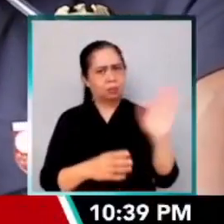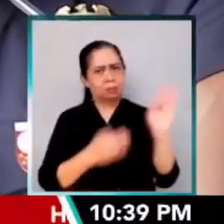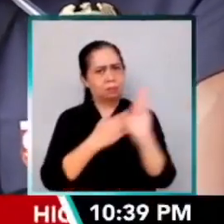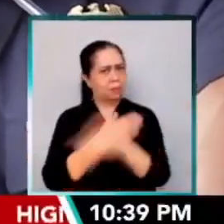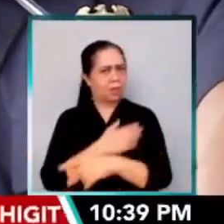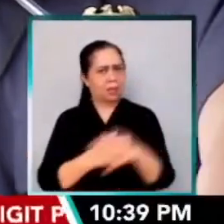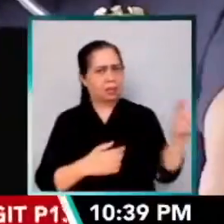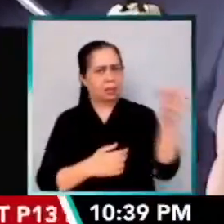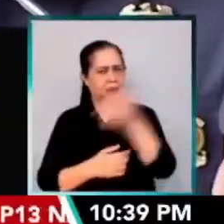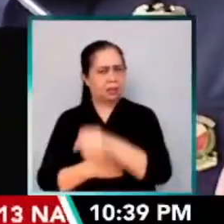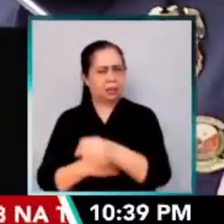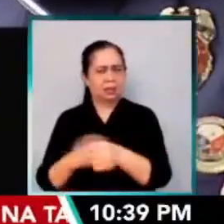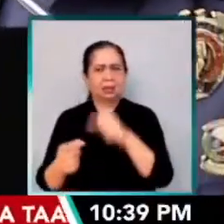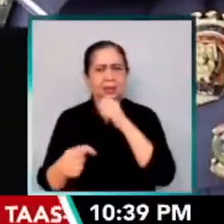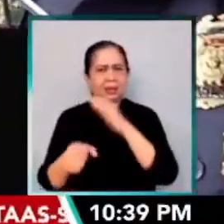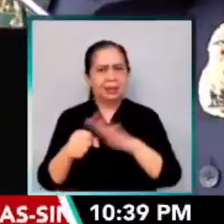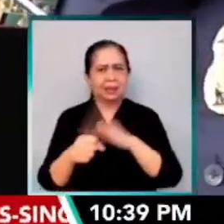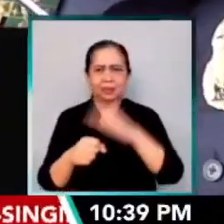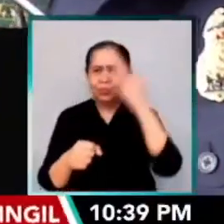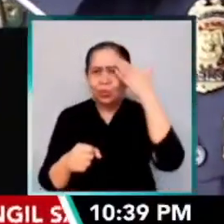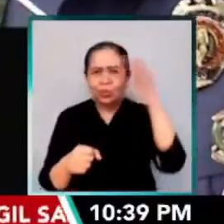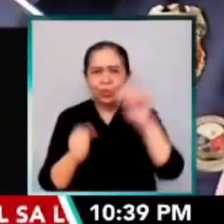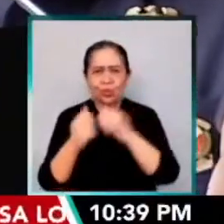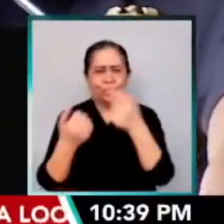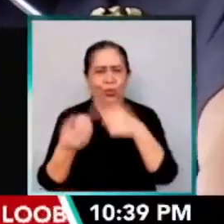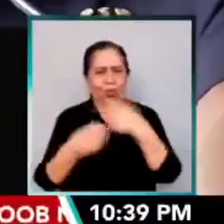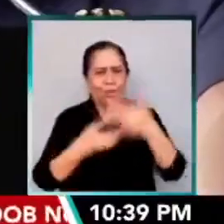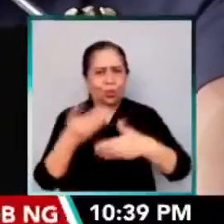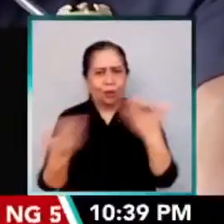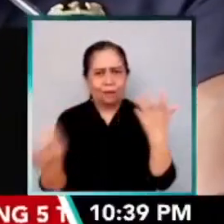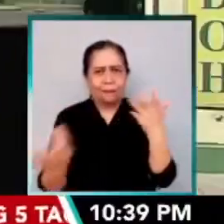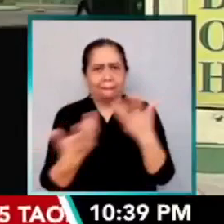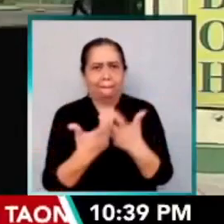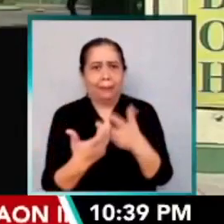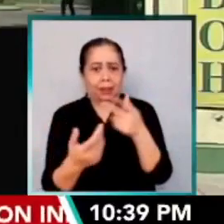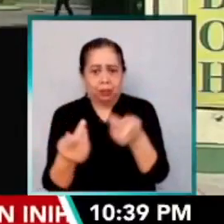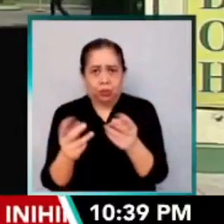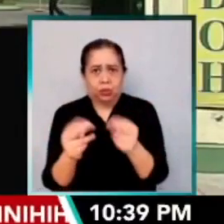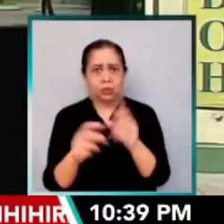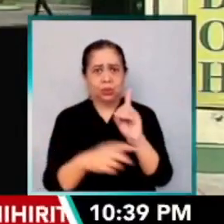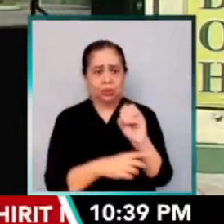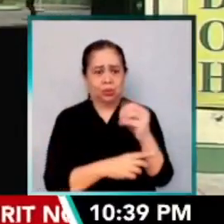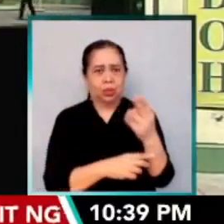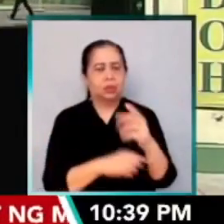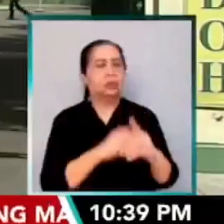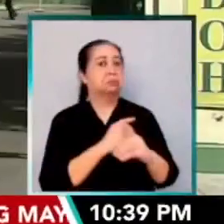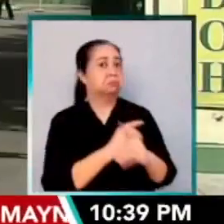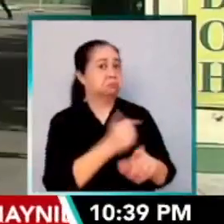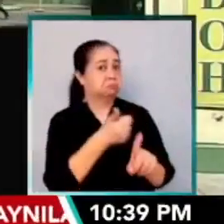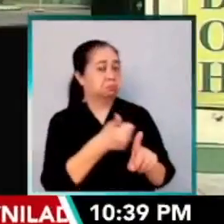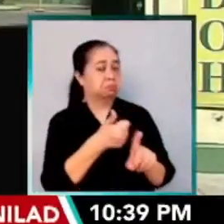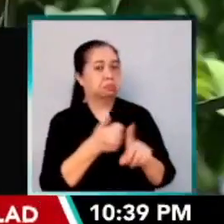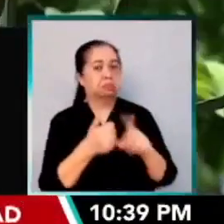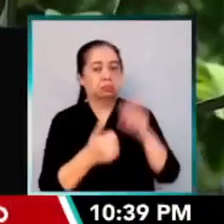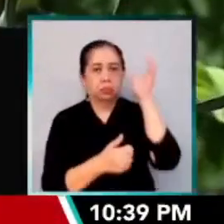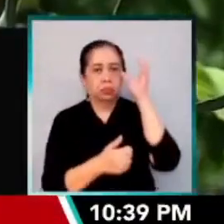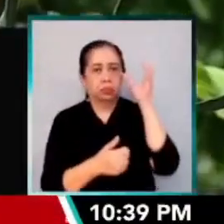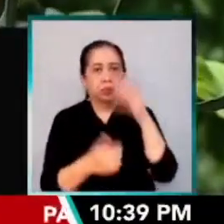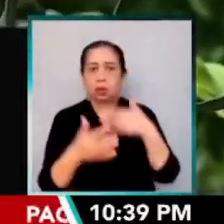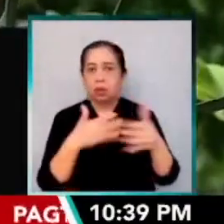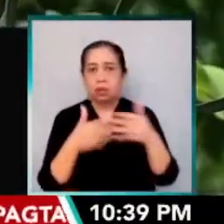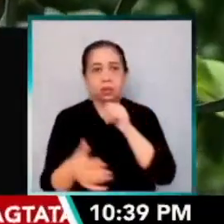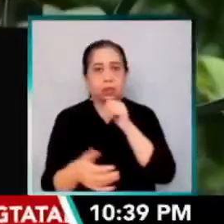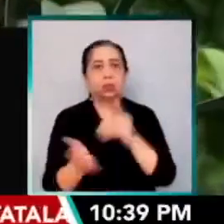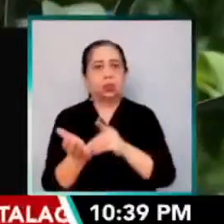Wala raw sapat na kaalaman si Cascullan na akma sa kanyang pwesto. Depensa naman ni Cascullan, hindi man siya doktor, malaki raw